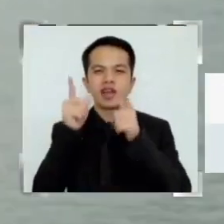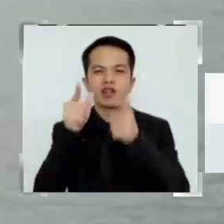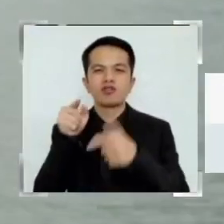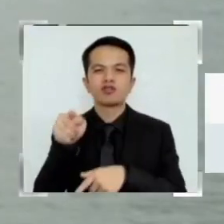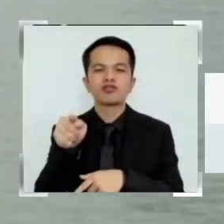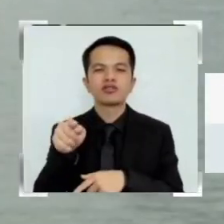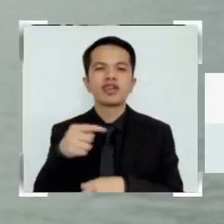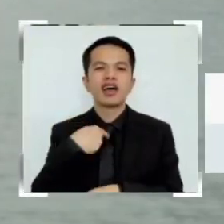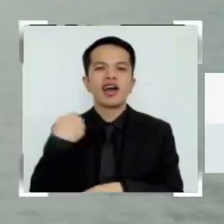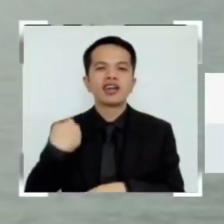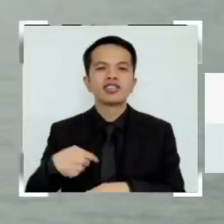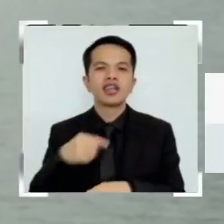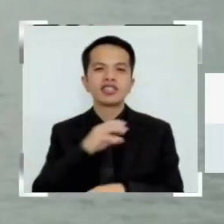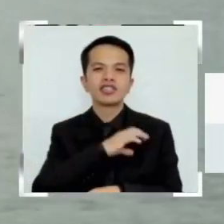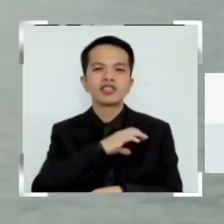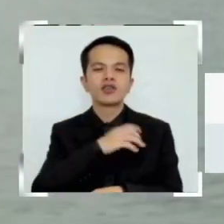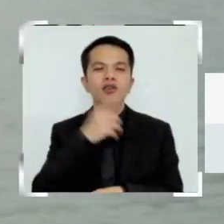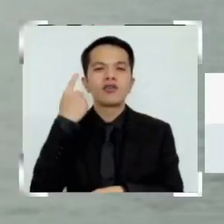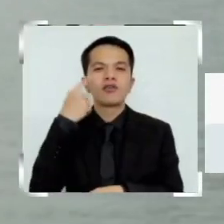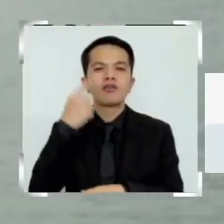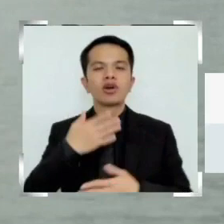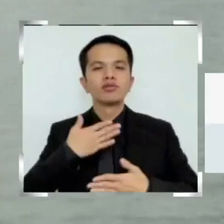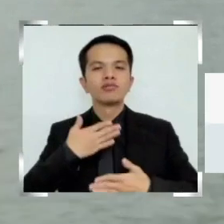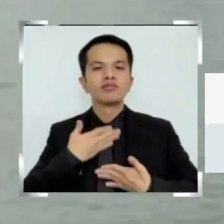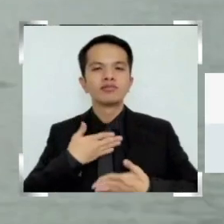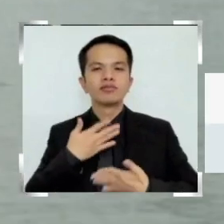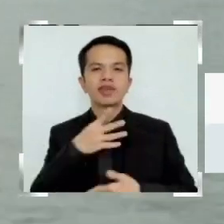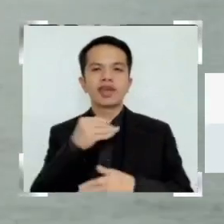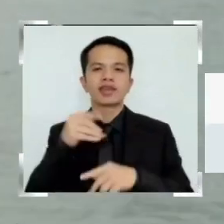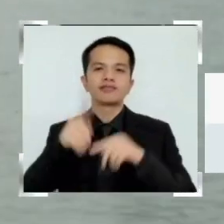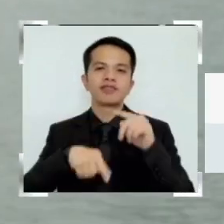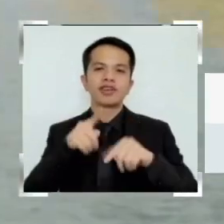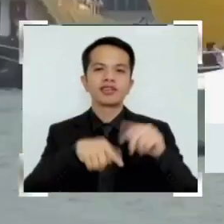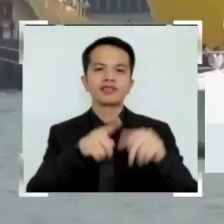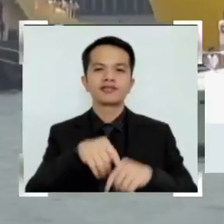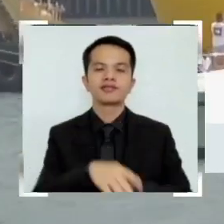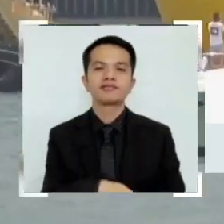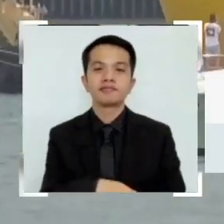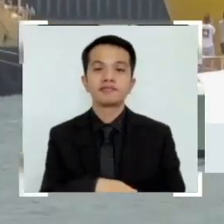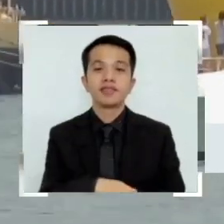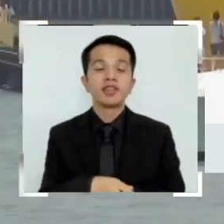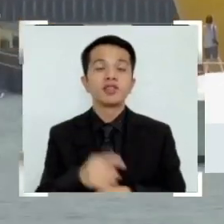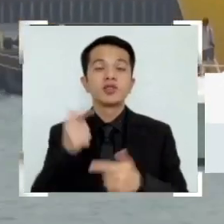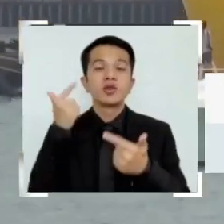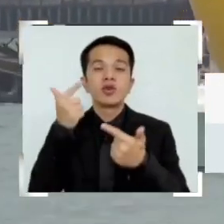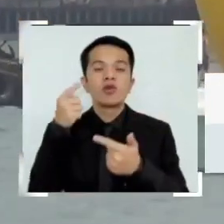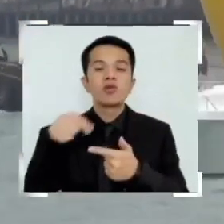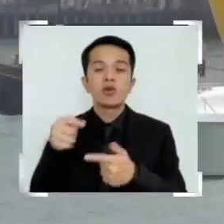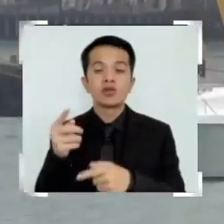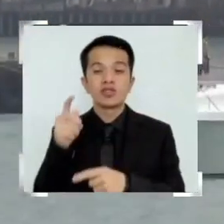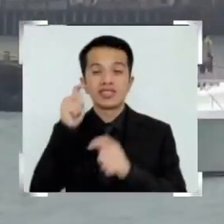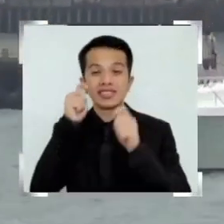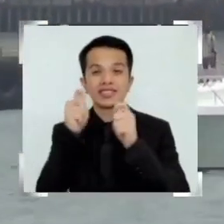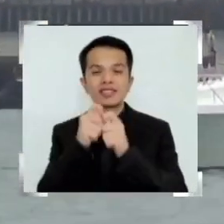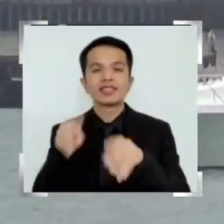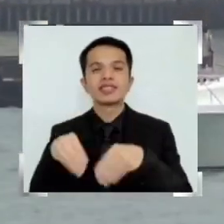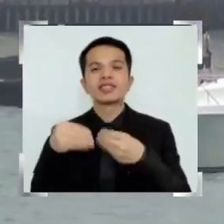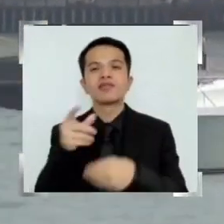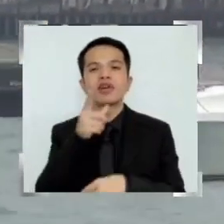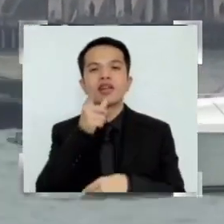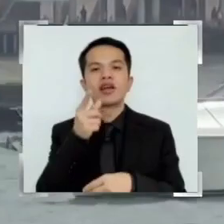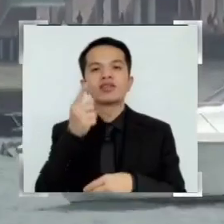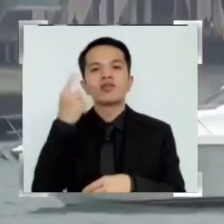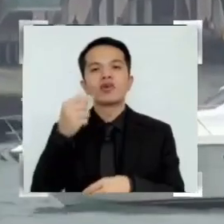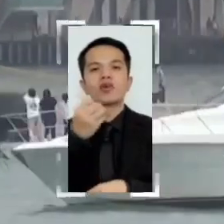characters para sa happiness at friends. At hangad daw niya ang kambal na bibi ay magdala ng swerte sa Hong Kong.